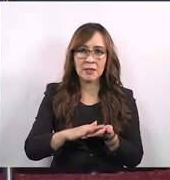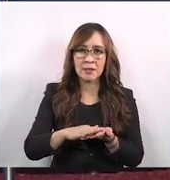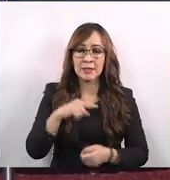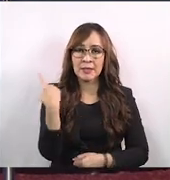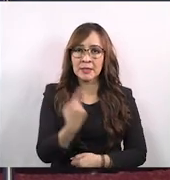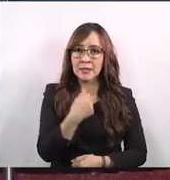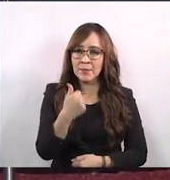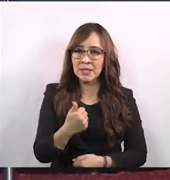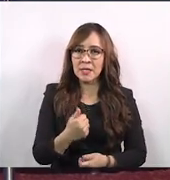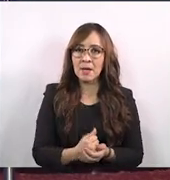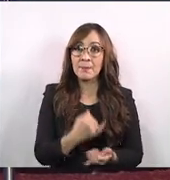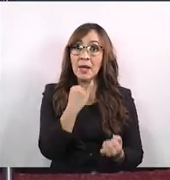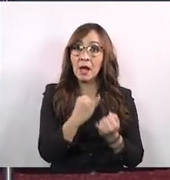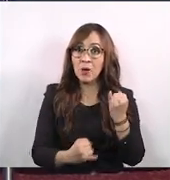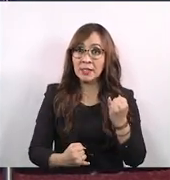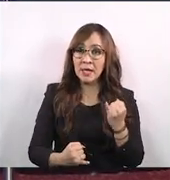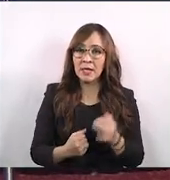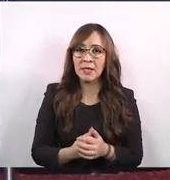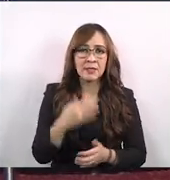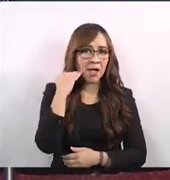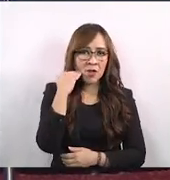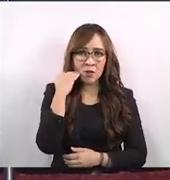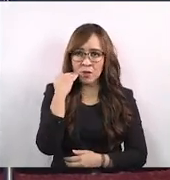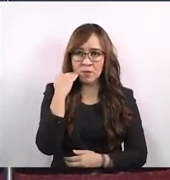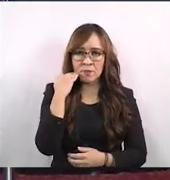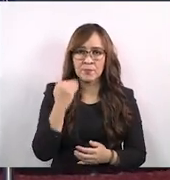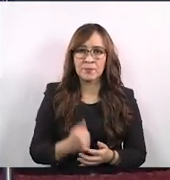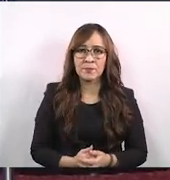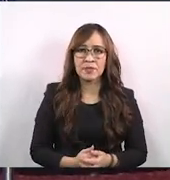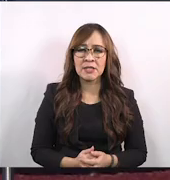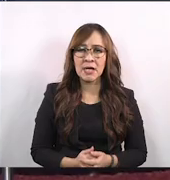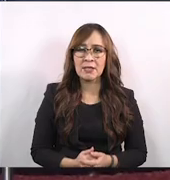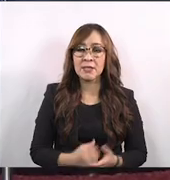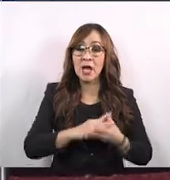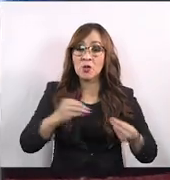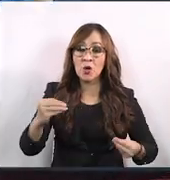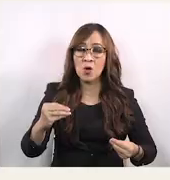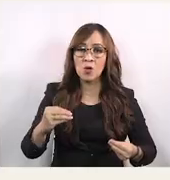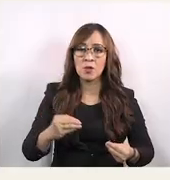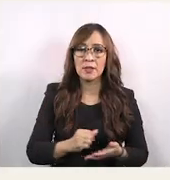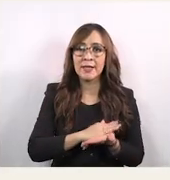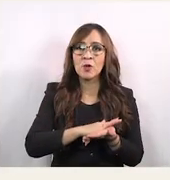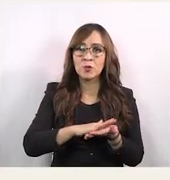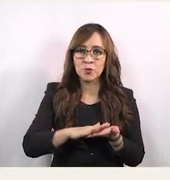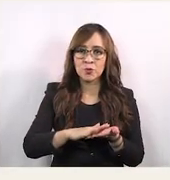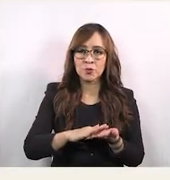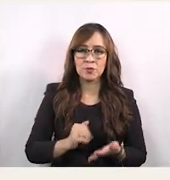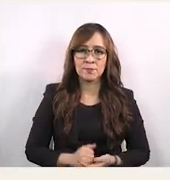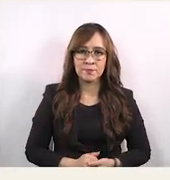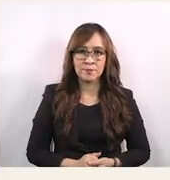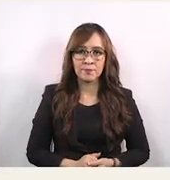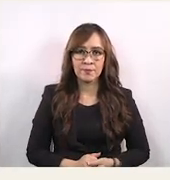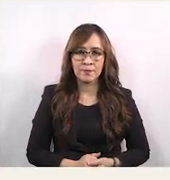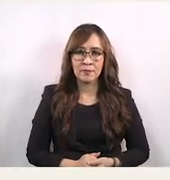bisa or melawan Roy sembel ini kekudusan sebab Alkitab yang tanpa kekudusan Tidak seorangpun yang dapat melihat Allah yang kedua